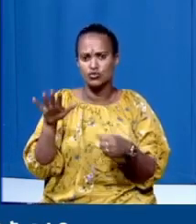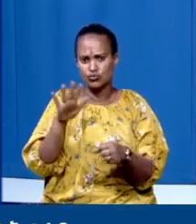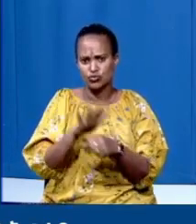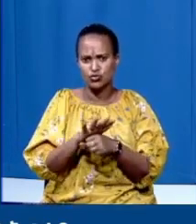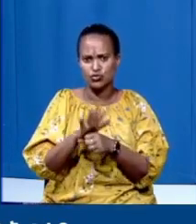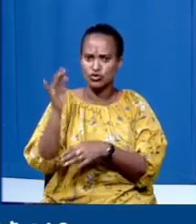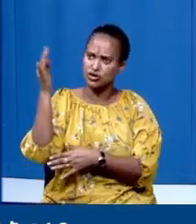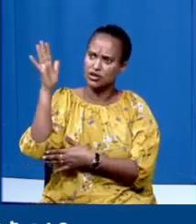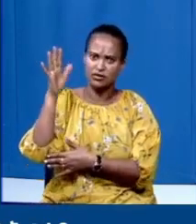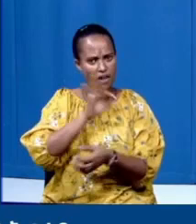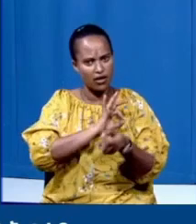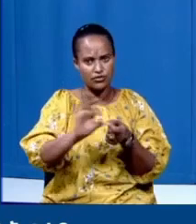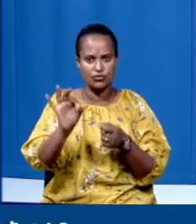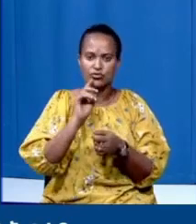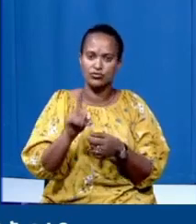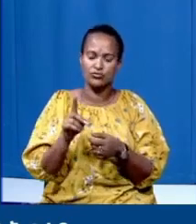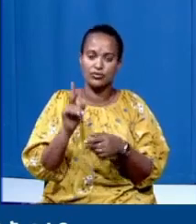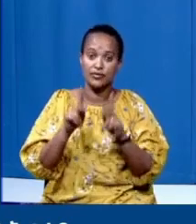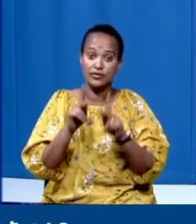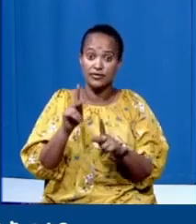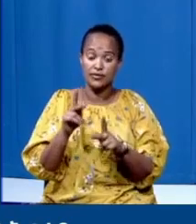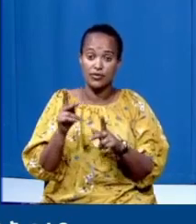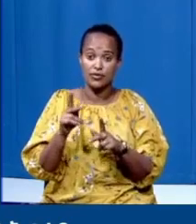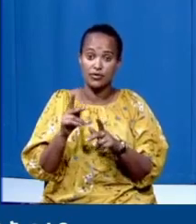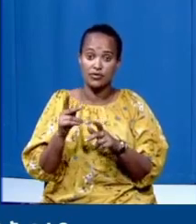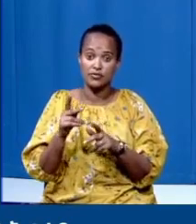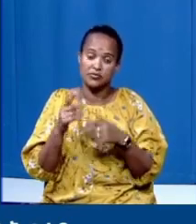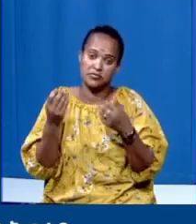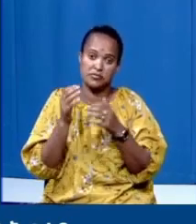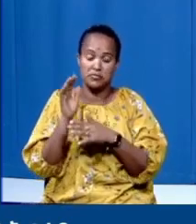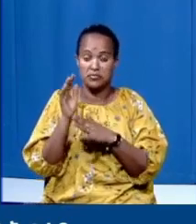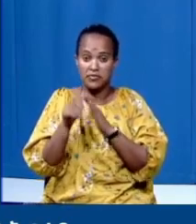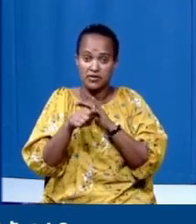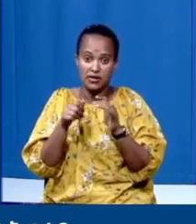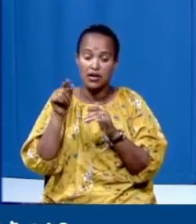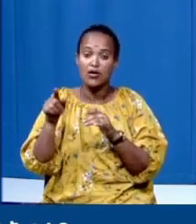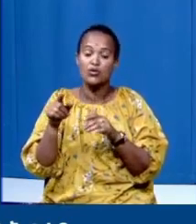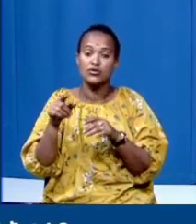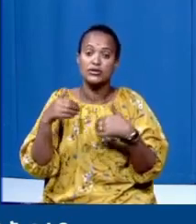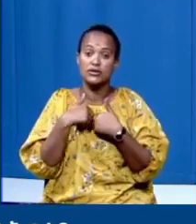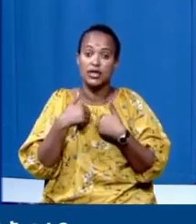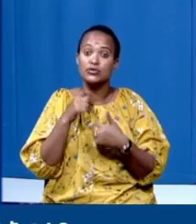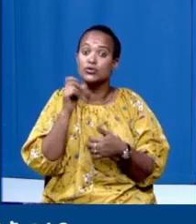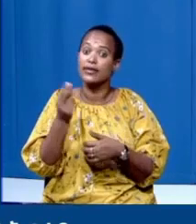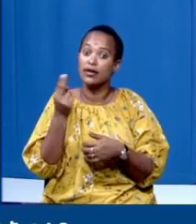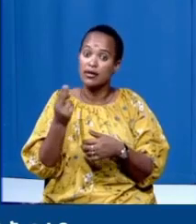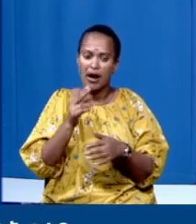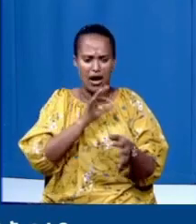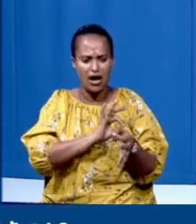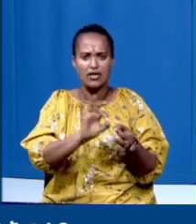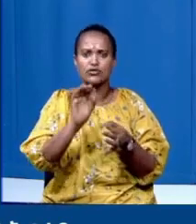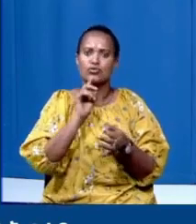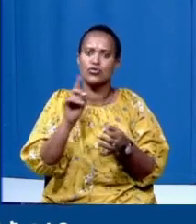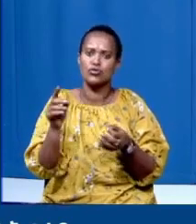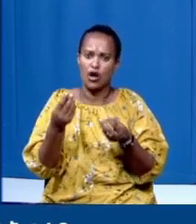ከም ዘቃፀሉ እዩ ነቲ ሕብረተሰብ ንግዚ እኳ ሳዕሪ ዓሲሉ መፅለሊ ከይኸውን እንስስኡ ተን ዘለዋ እንስሳትን ተረፋ እኳ ከይጥቀማሉ ኣቃፂልዎ ናብ ሓም